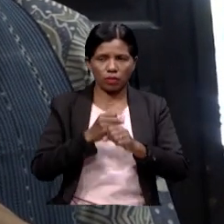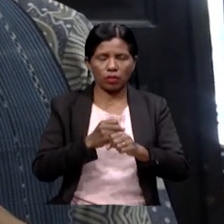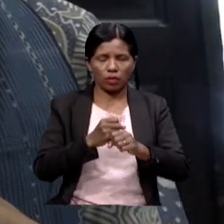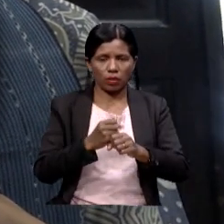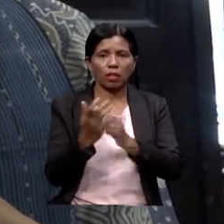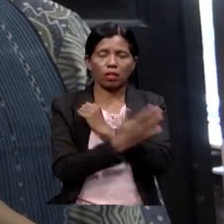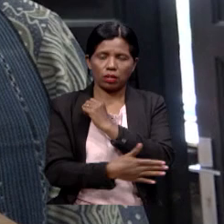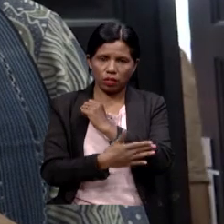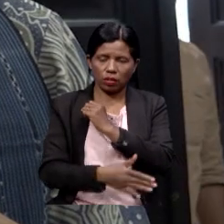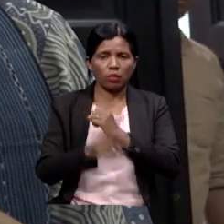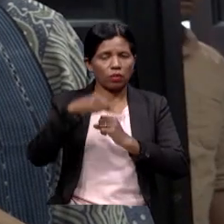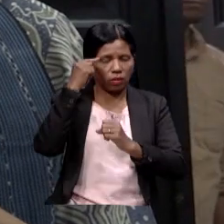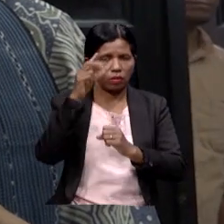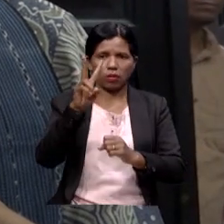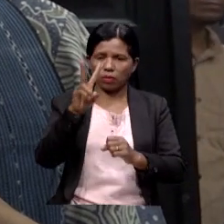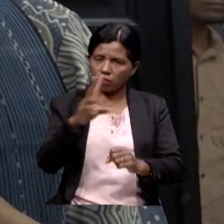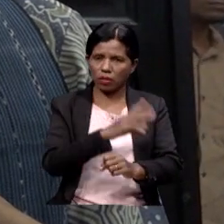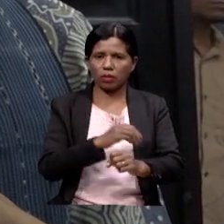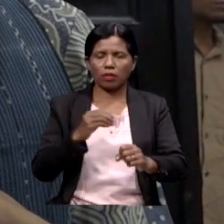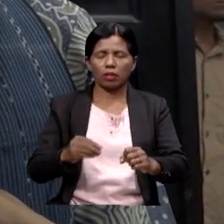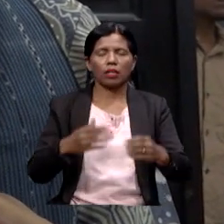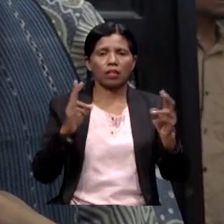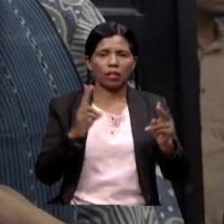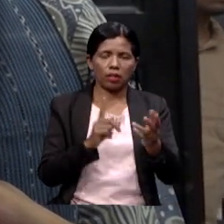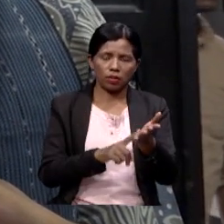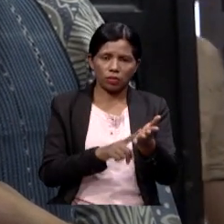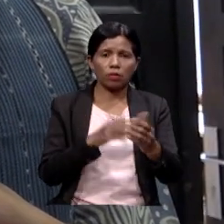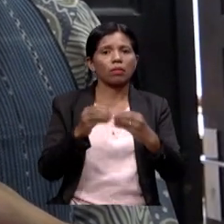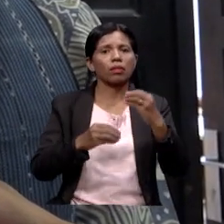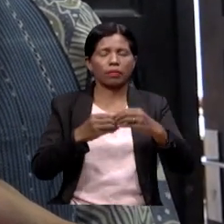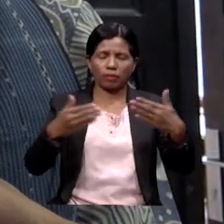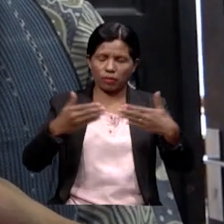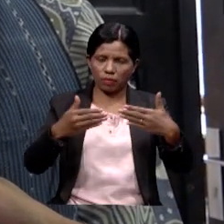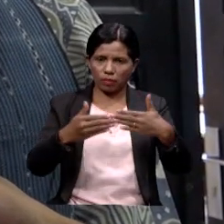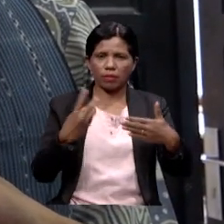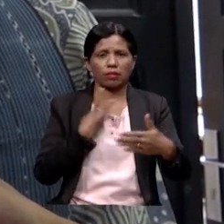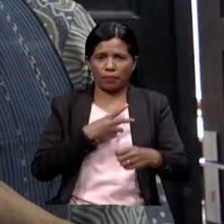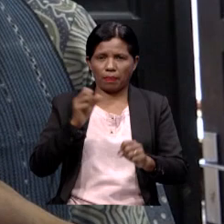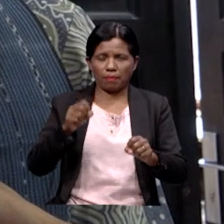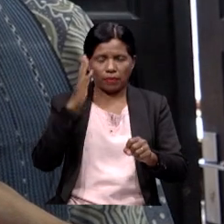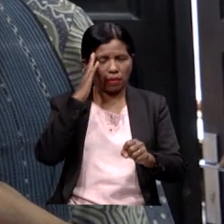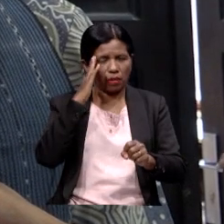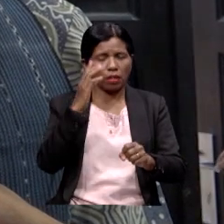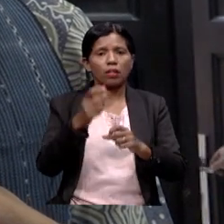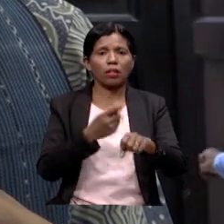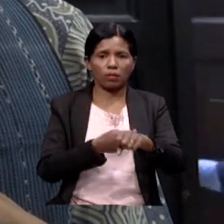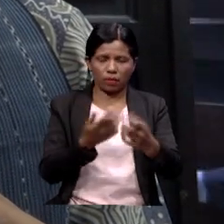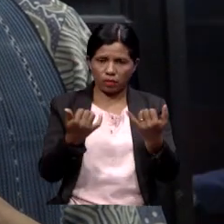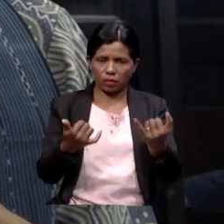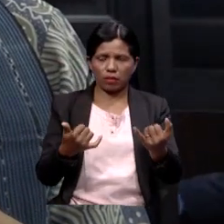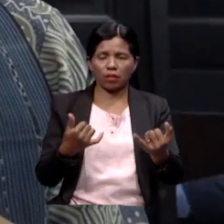pemerintah untuk mempercepat perundingan perbatasan. Sebagaimana diketahui bahwa saat ini salah satu